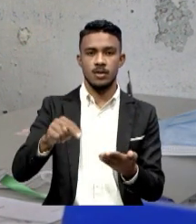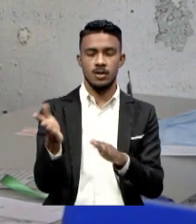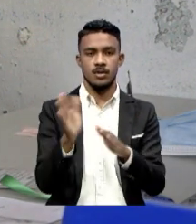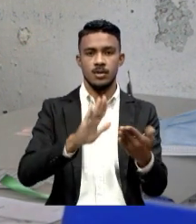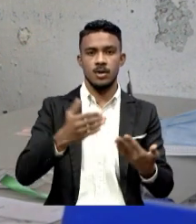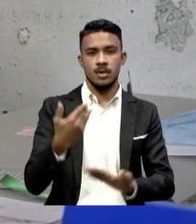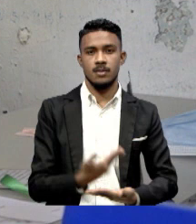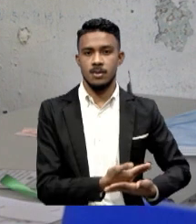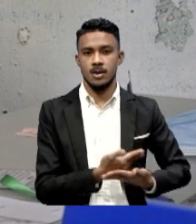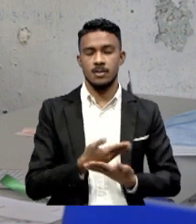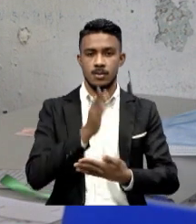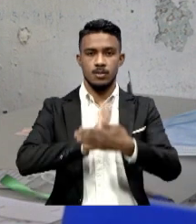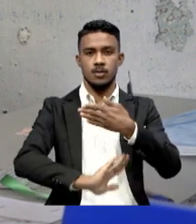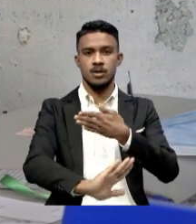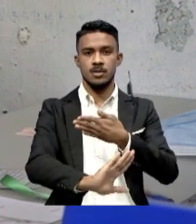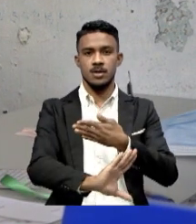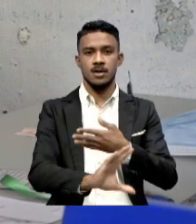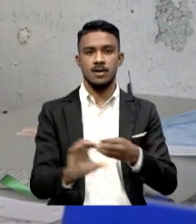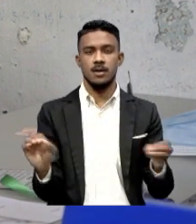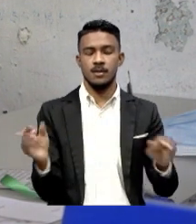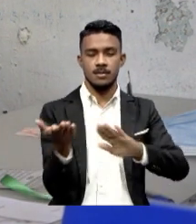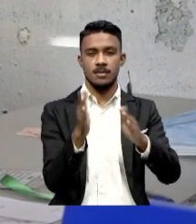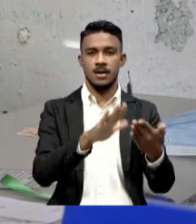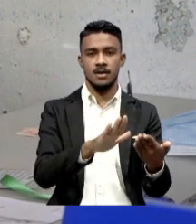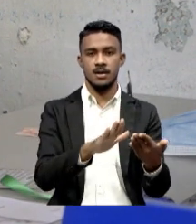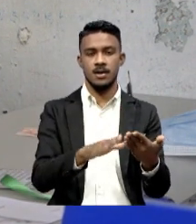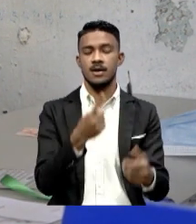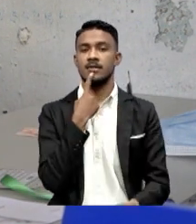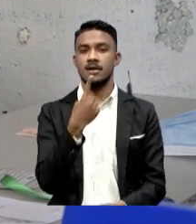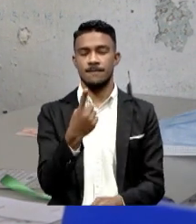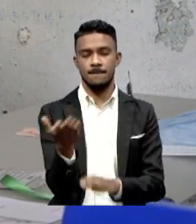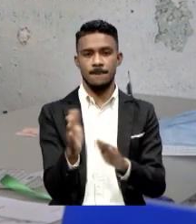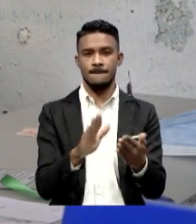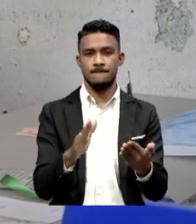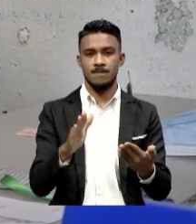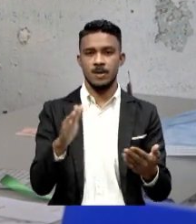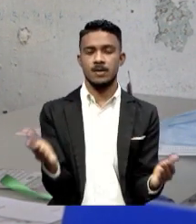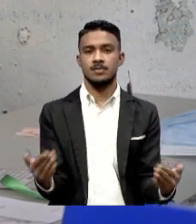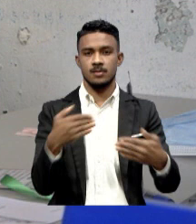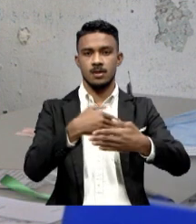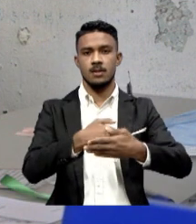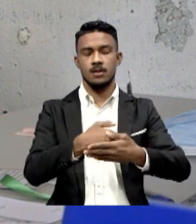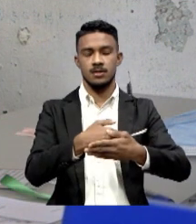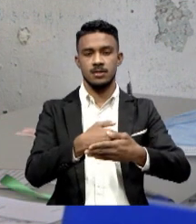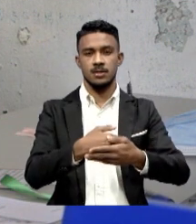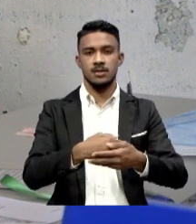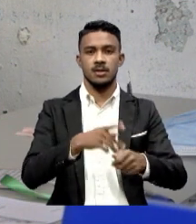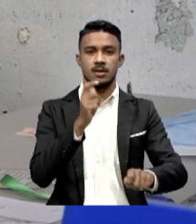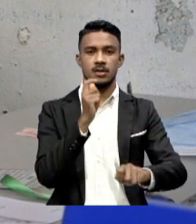bebene MacMorris mai, la dada is, signifika katak mate iha inane kablarang ne.